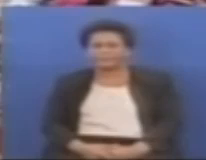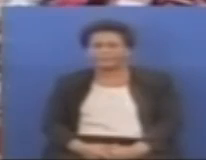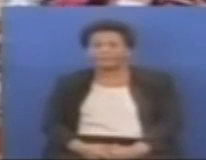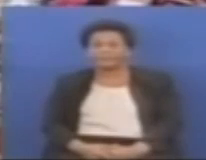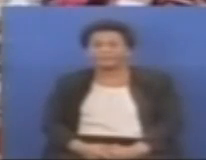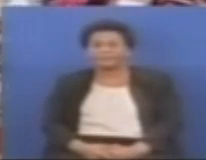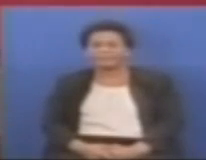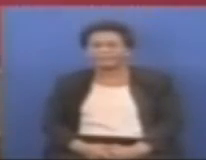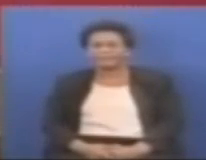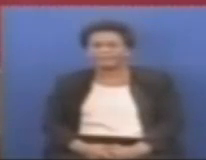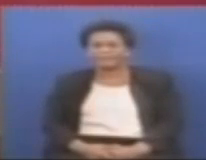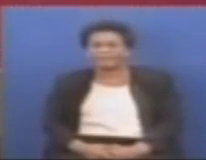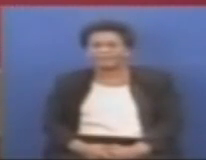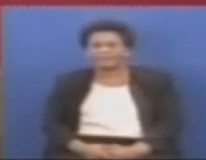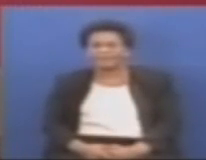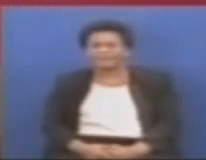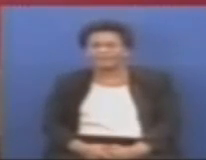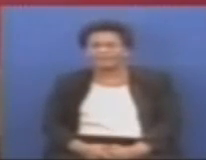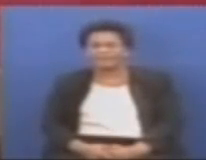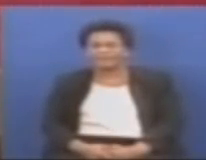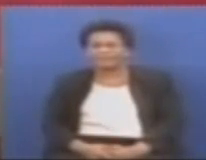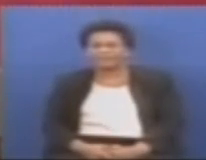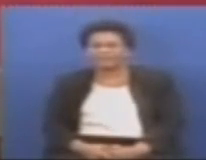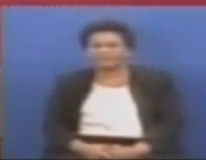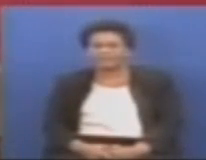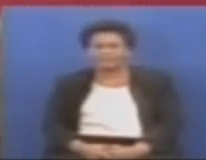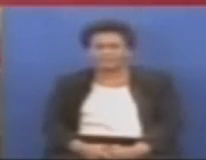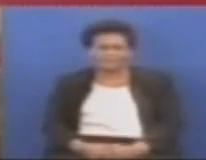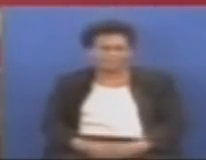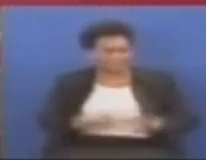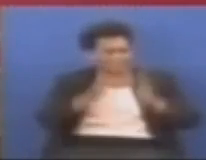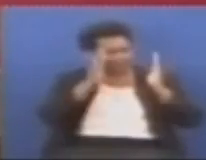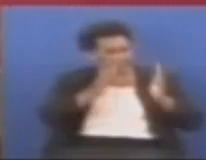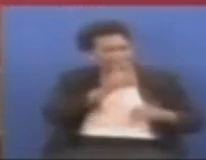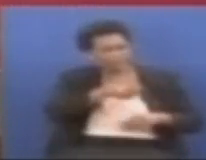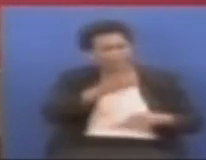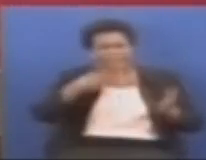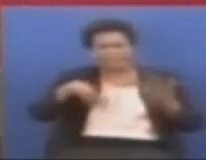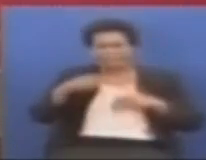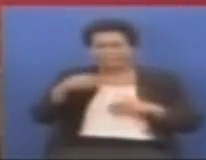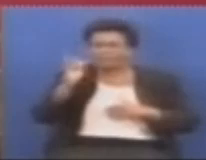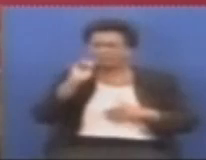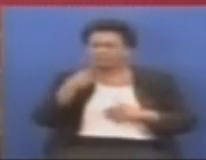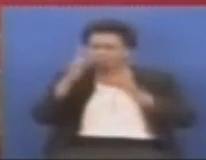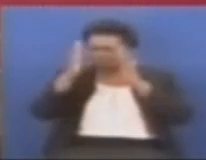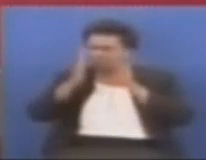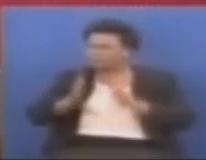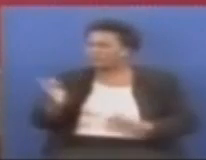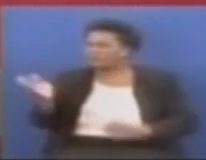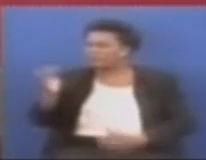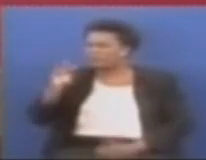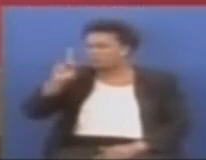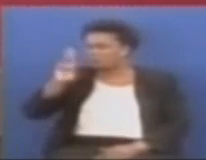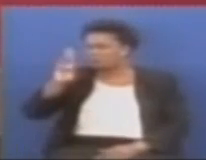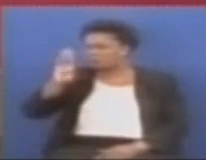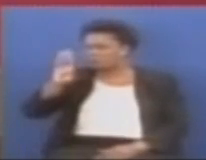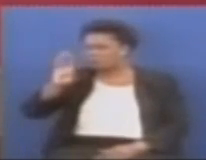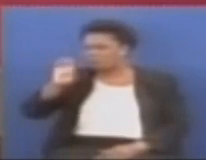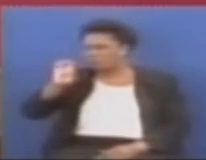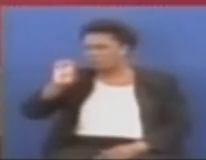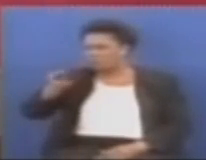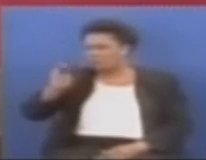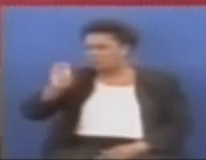msponse muswada fulani wa kwenu wenyewe, rekebisheni haya mambo, msisubiri serikali peke